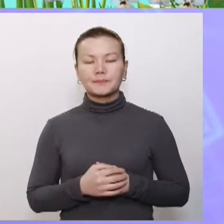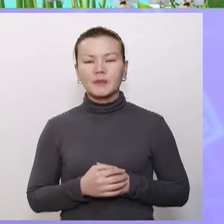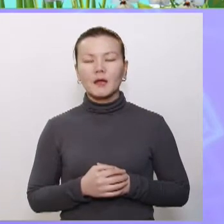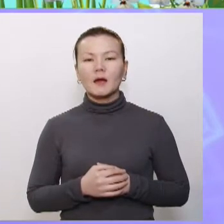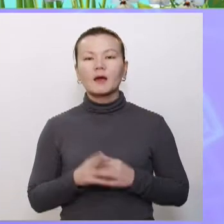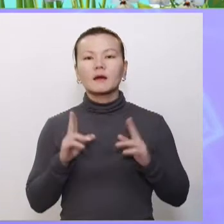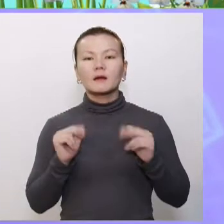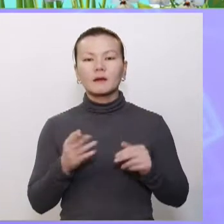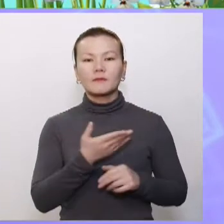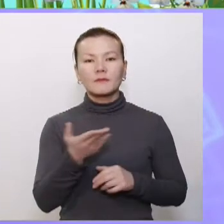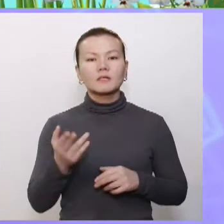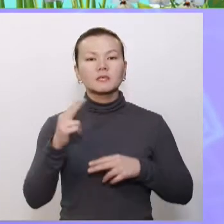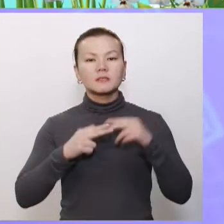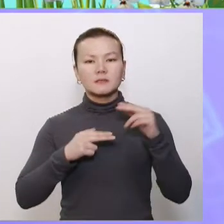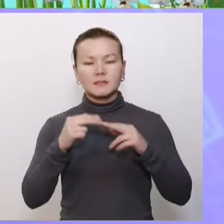Маанайыңар кандай, балдар?